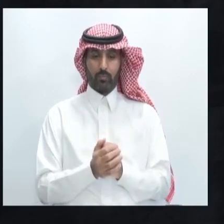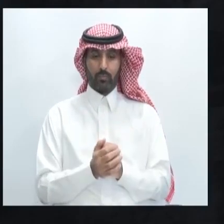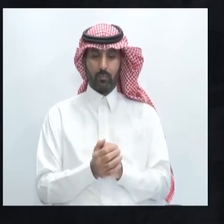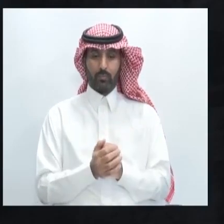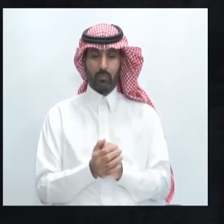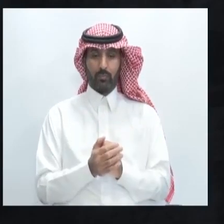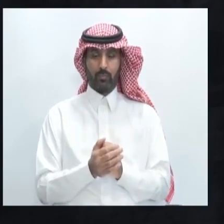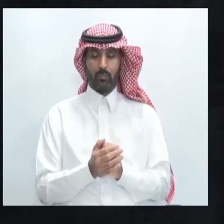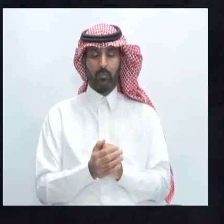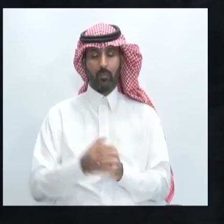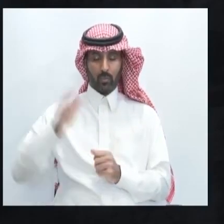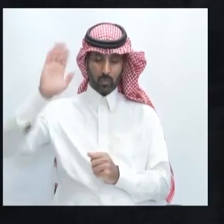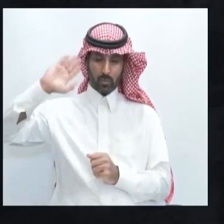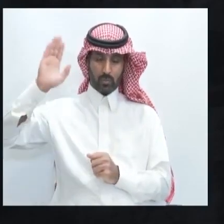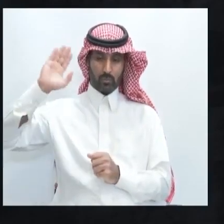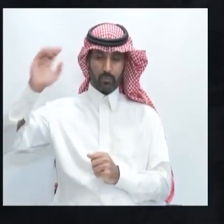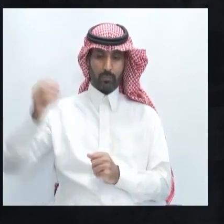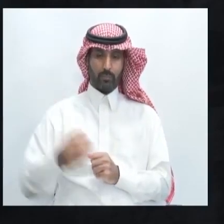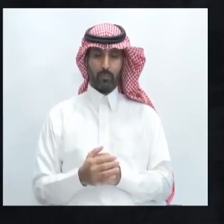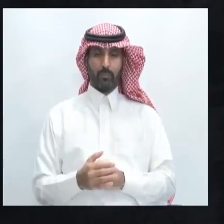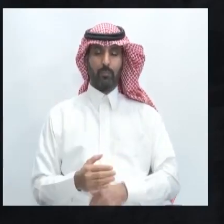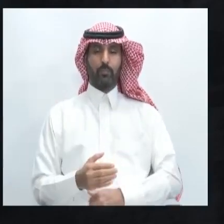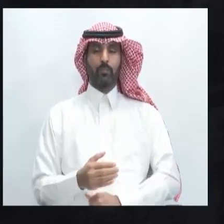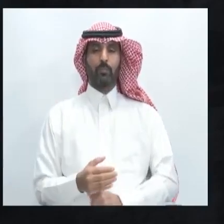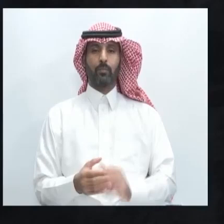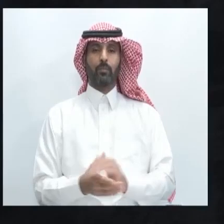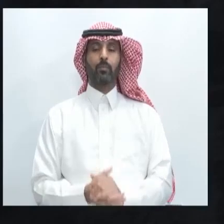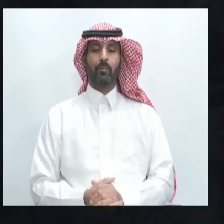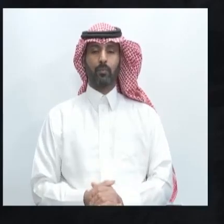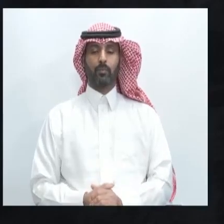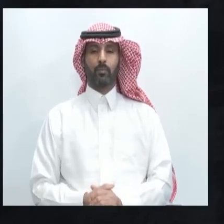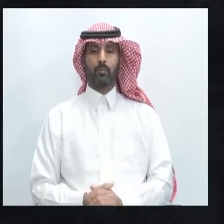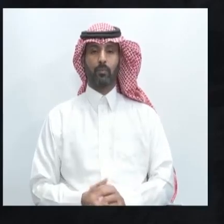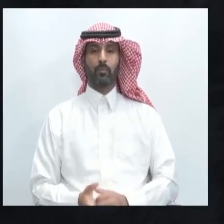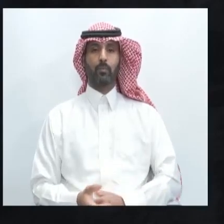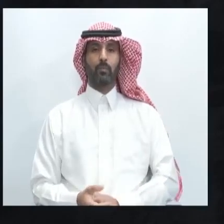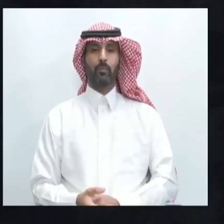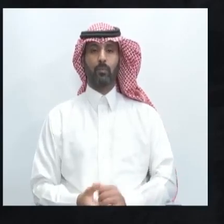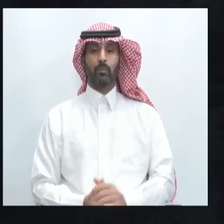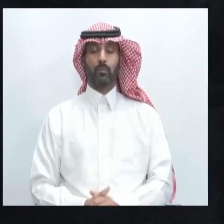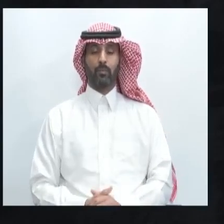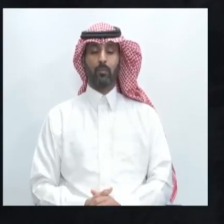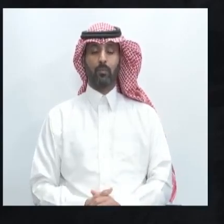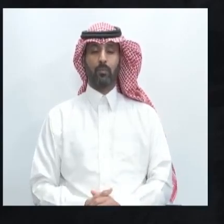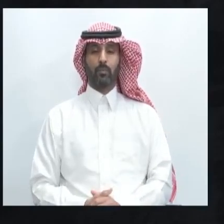اراكم في الدرس القادم اراكم على خير والسلام عليكم ورحمه الله وبركاته